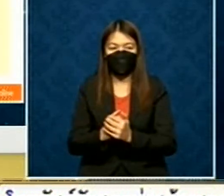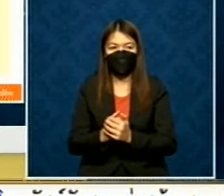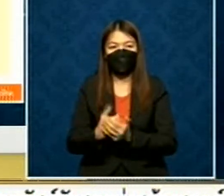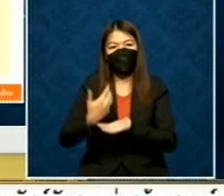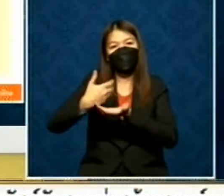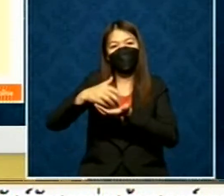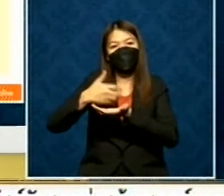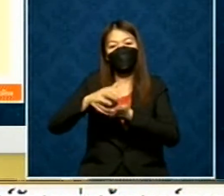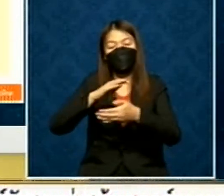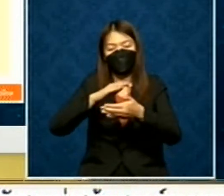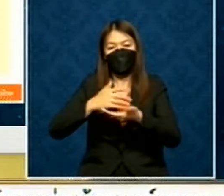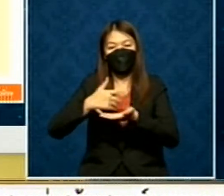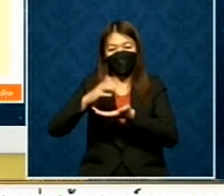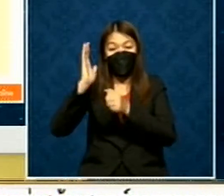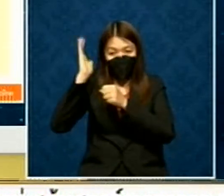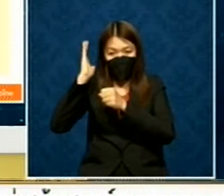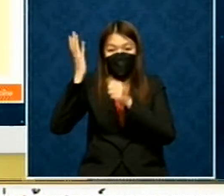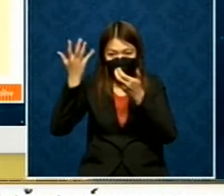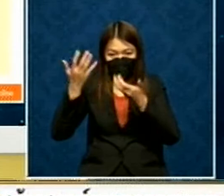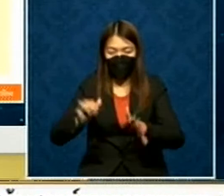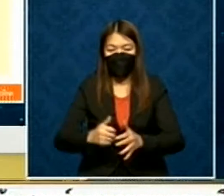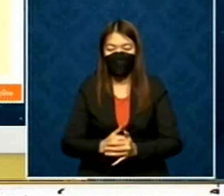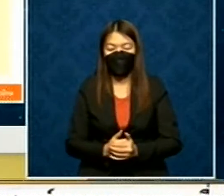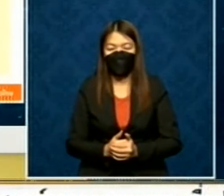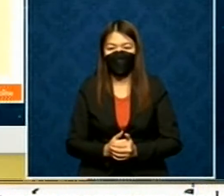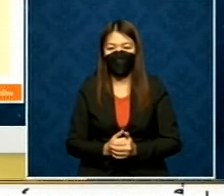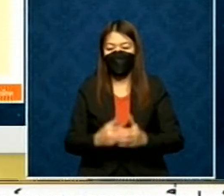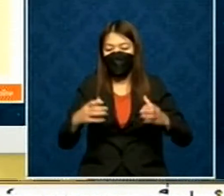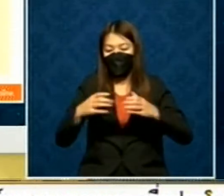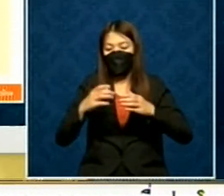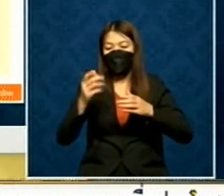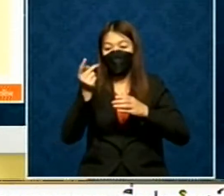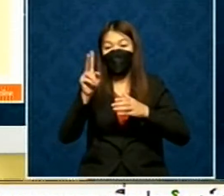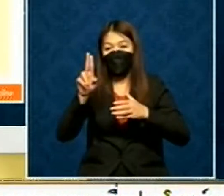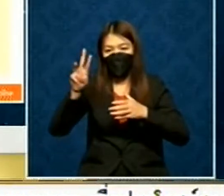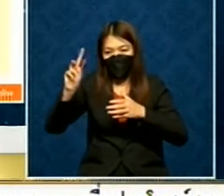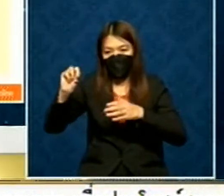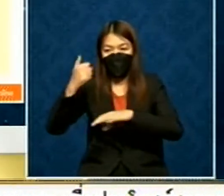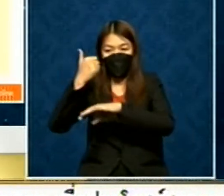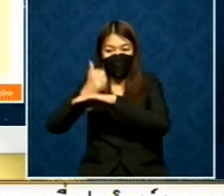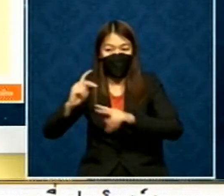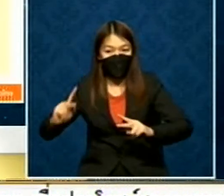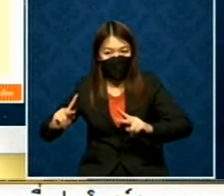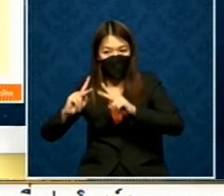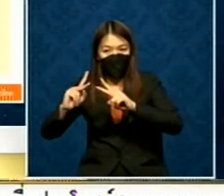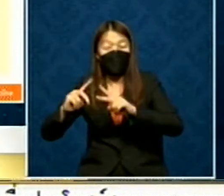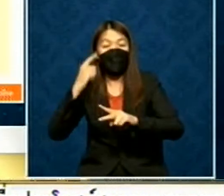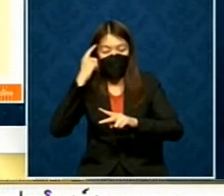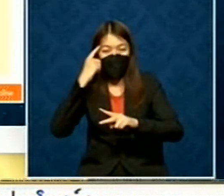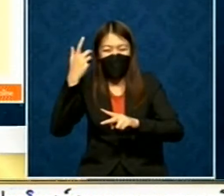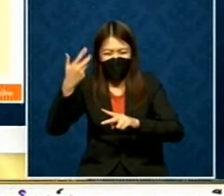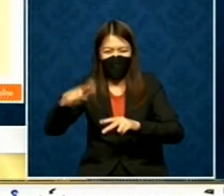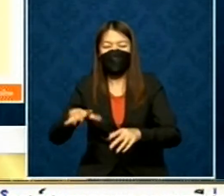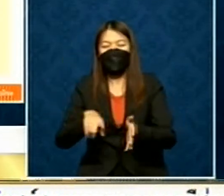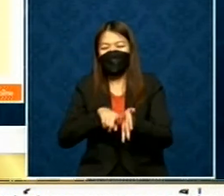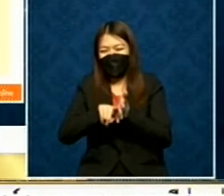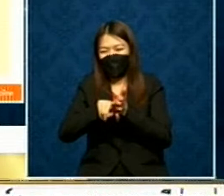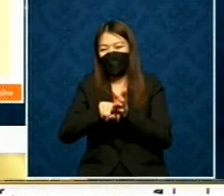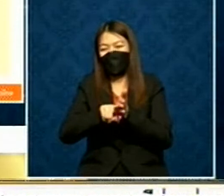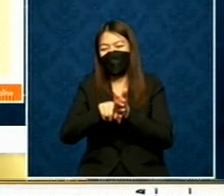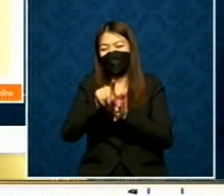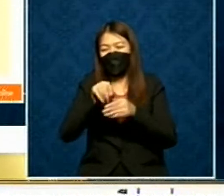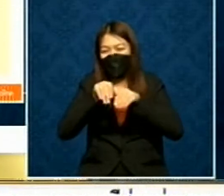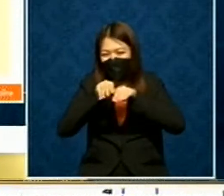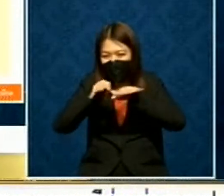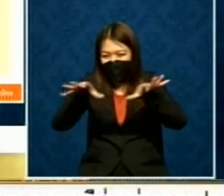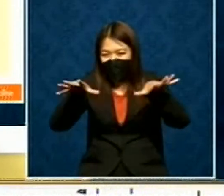ไปเรยบร้อยแล้วว่า ประเทศของเราโยเฉพาะคณะรฐมิตีรู้อยู่แล้ววามี ASF และเป็วราแหงชาติวันที่ 16 ตุล